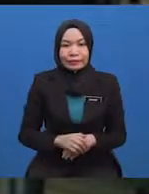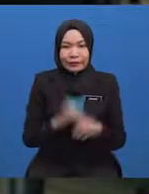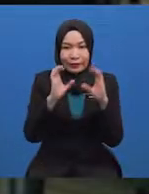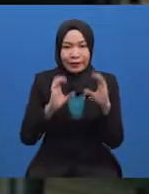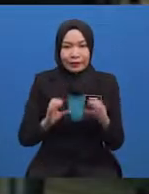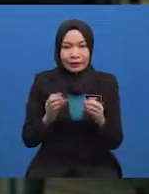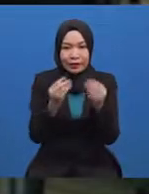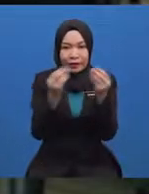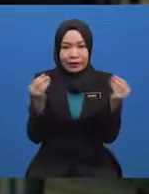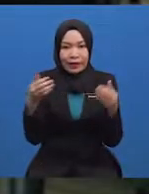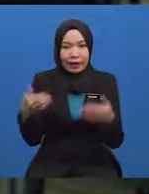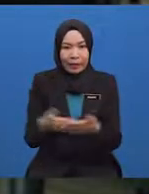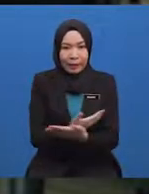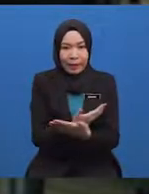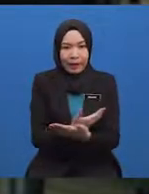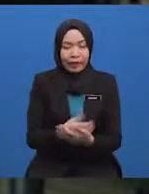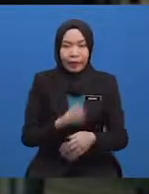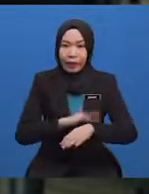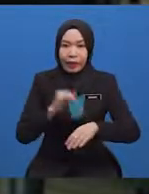seperti yang dibuat pada tahun